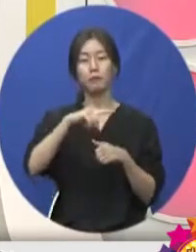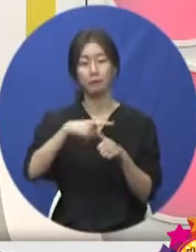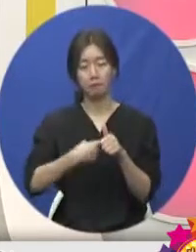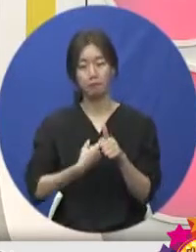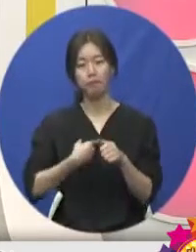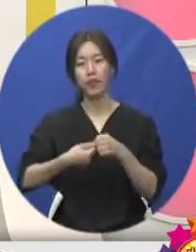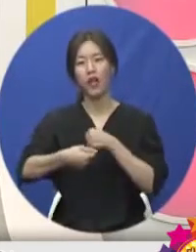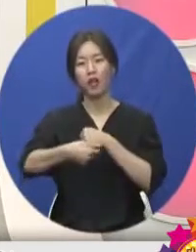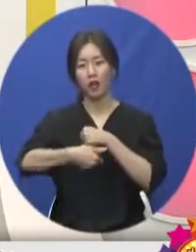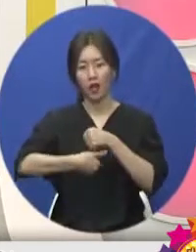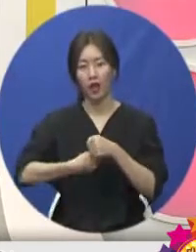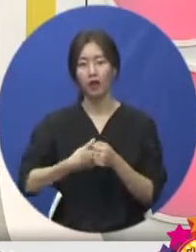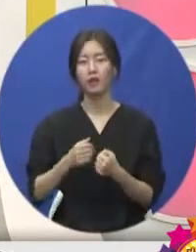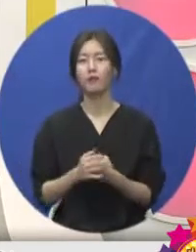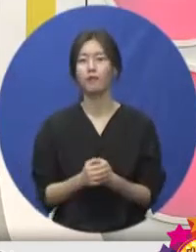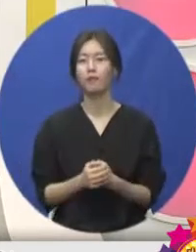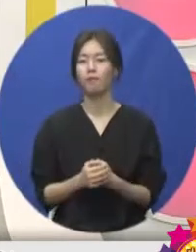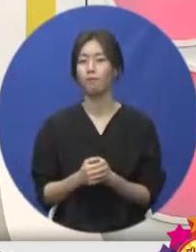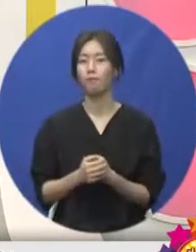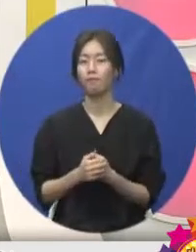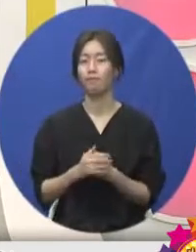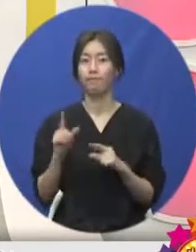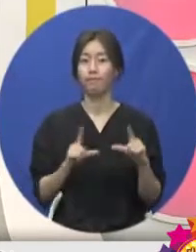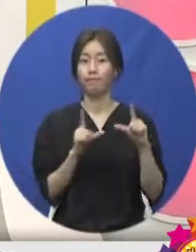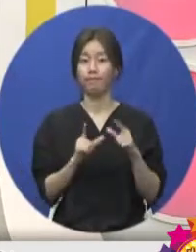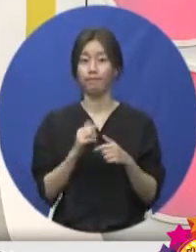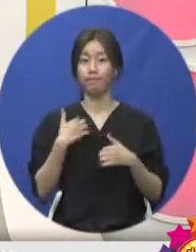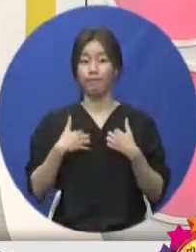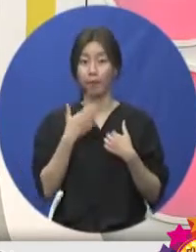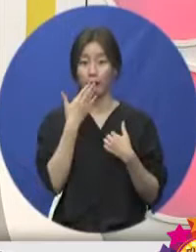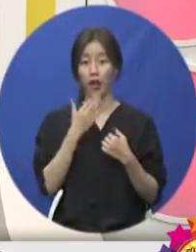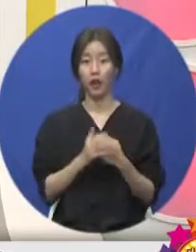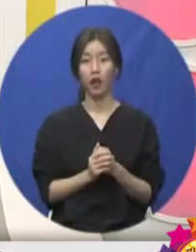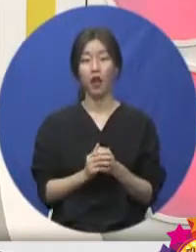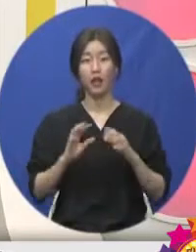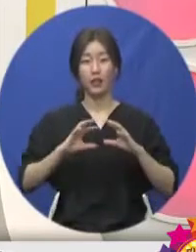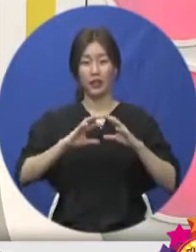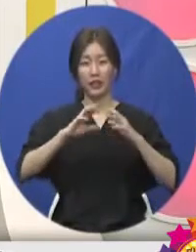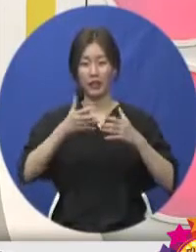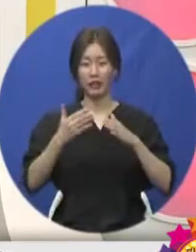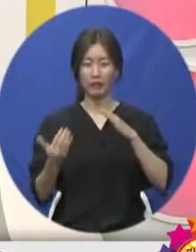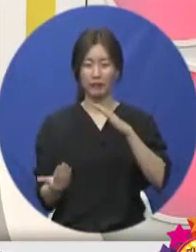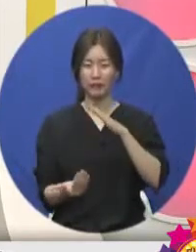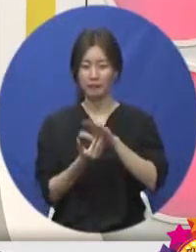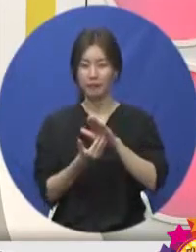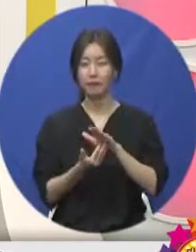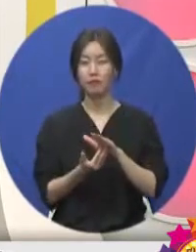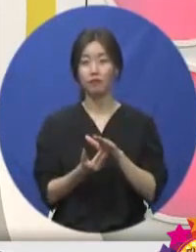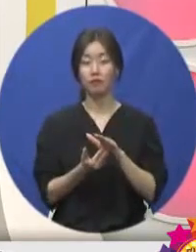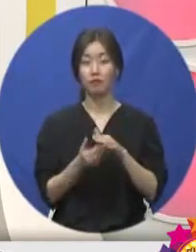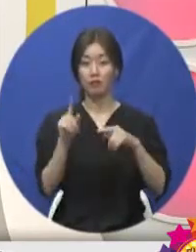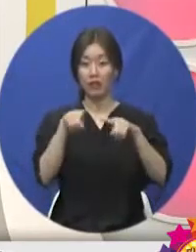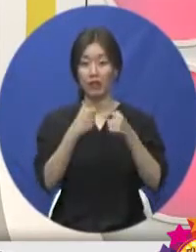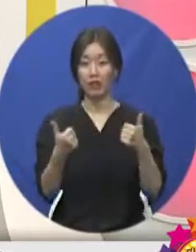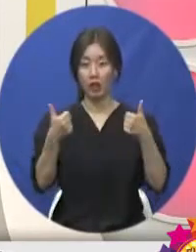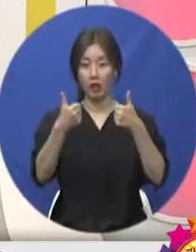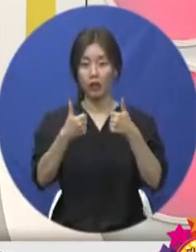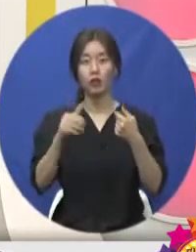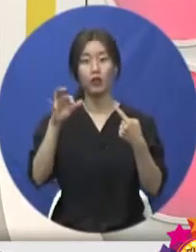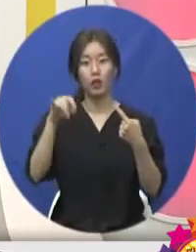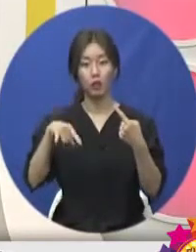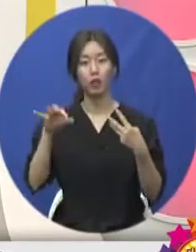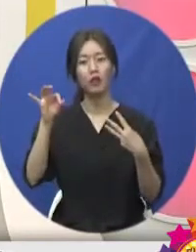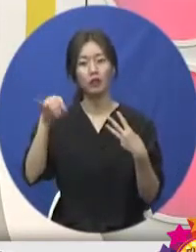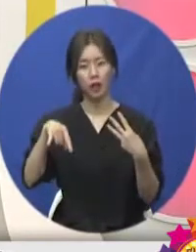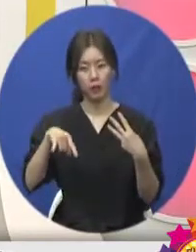예. 맞아, 멋지게, 맞아. 재밌게, 살, 즐겁게 살죠. 그러면요. 예. 세계적으로 권위를 가진 오르간 콩쿨 대회에서 예. 1위와 또 3위를